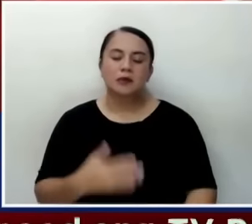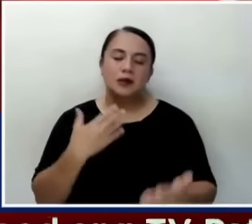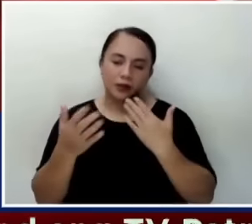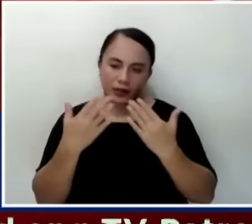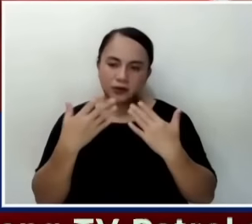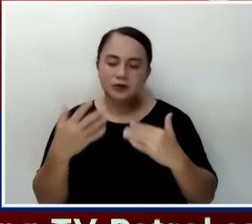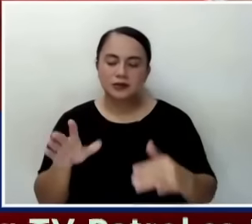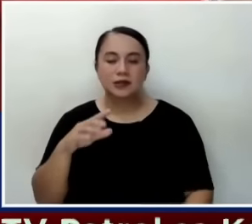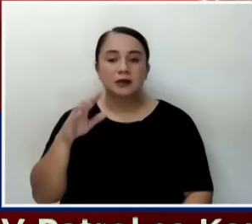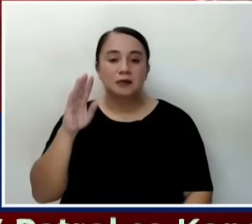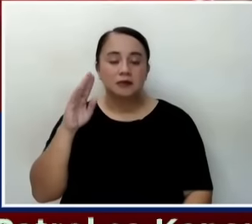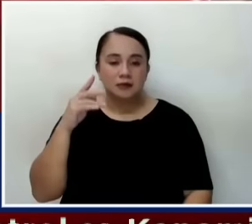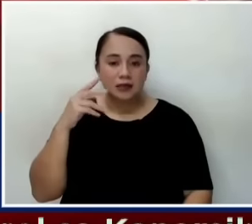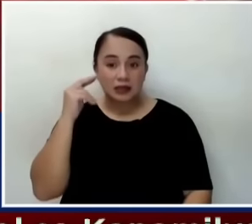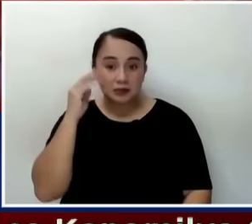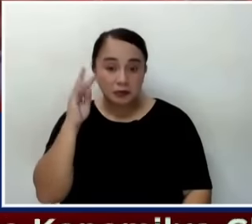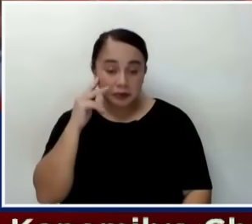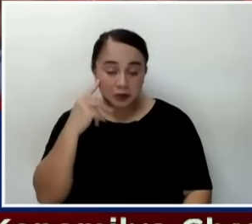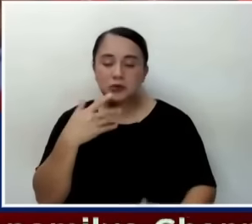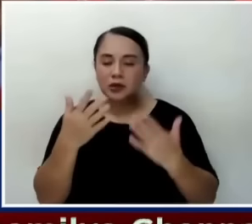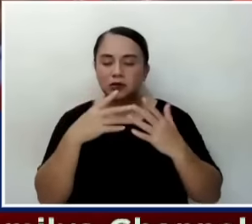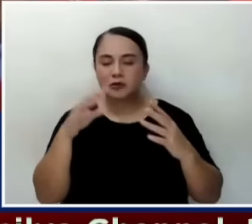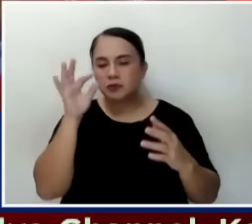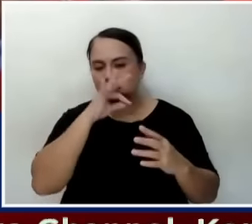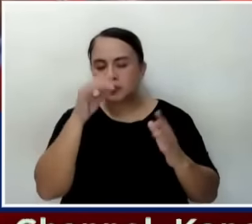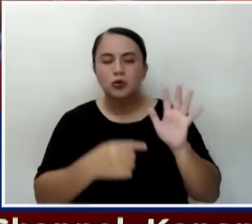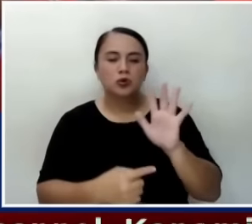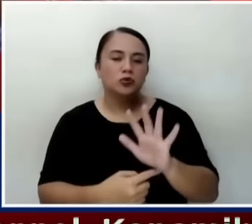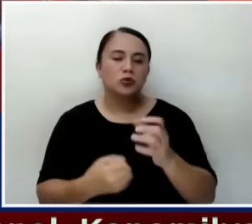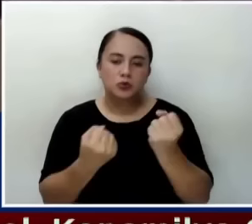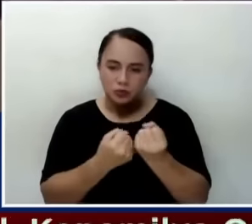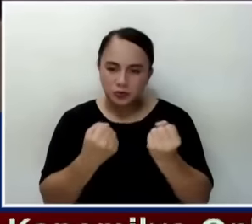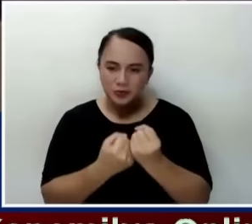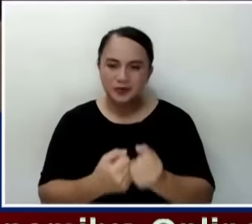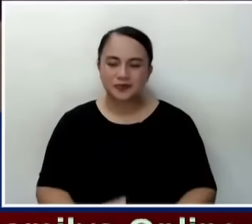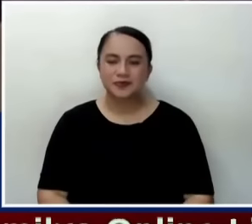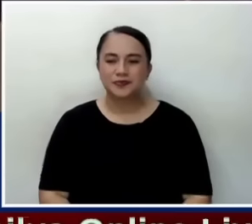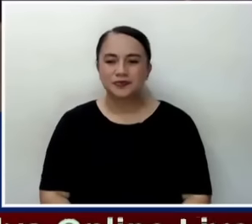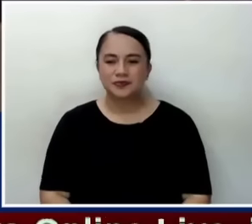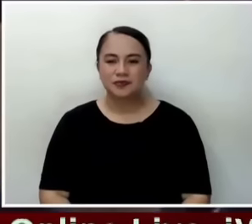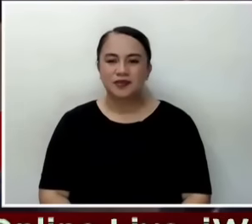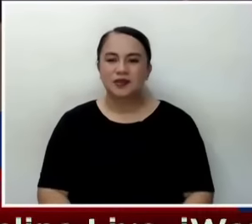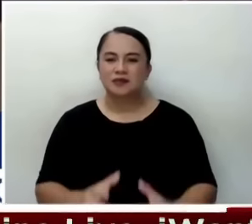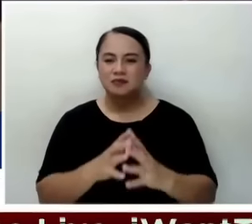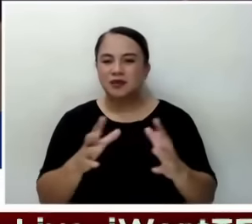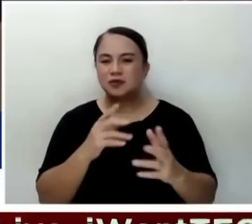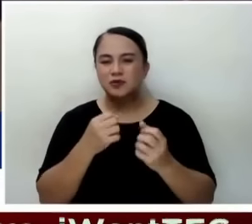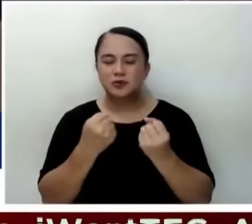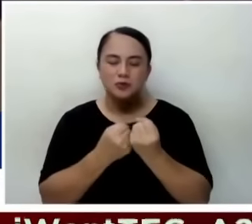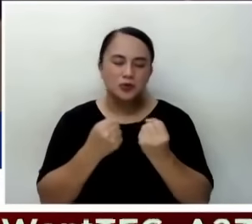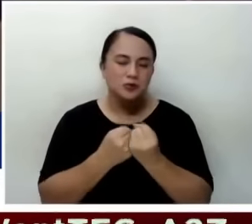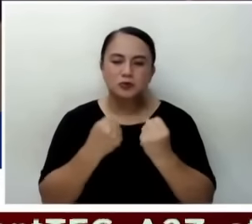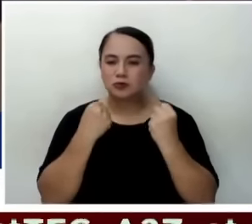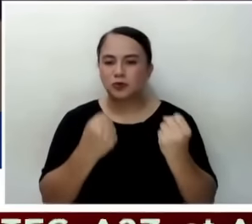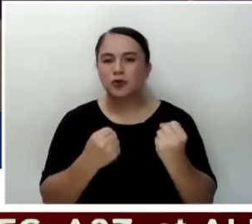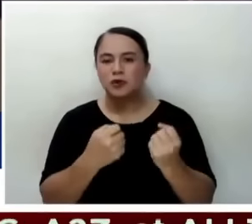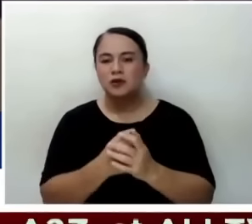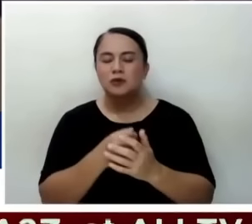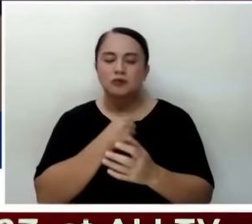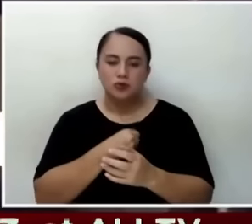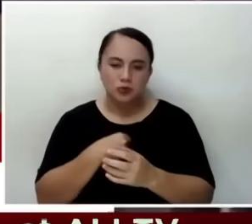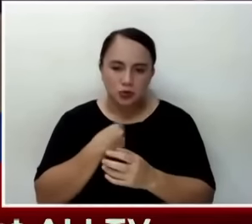Petesio, lalo sa mga Pinoy sa Paris na nagpakita ng suporta. Grabe yung suporta niyo, solid na solid po. Eh. Pasensya na at